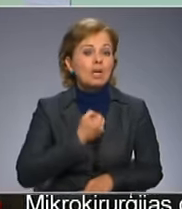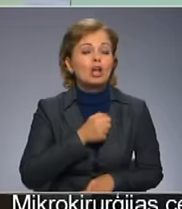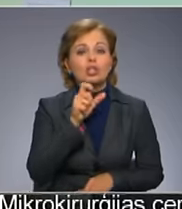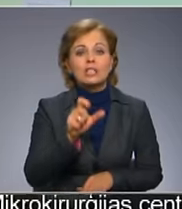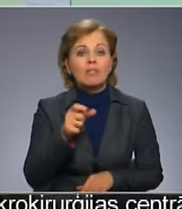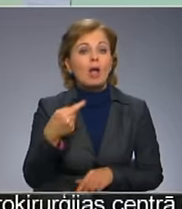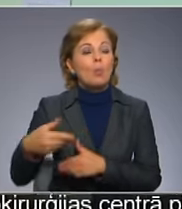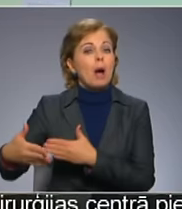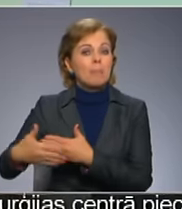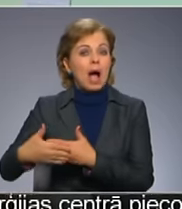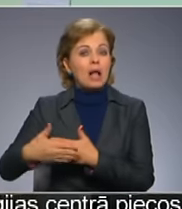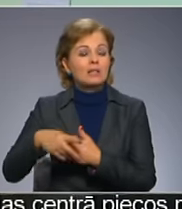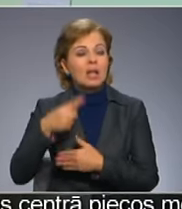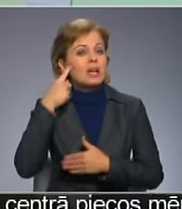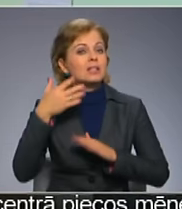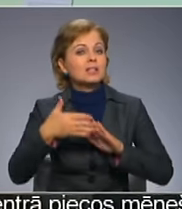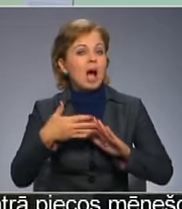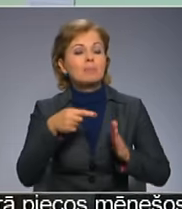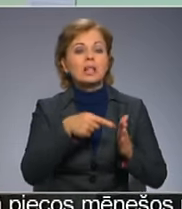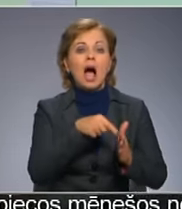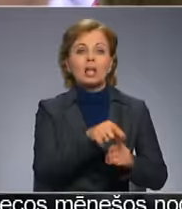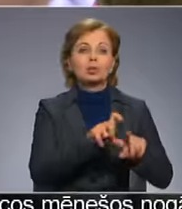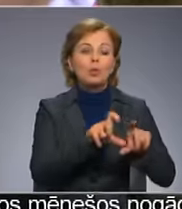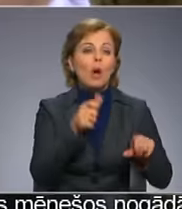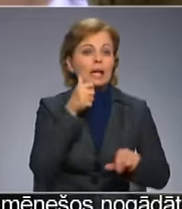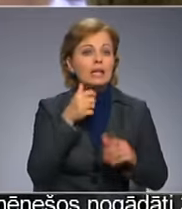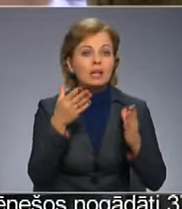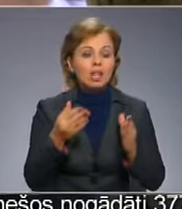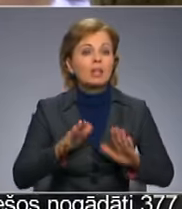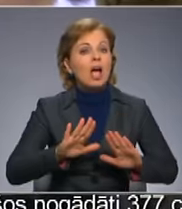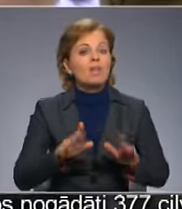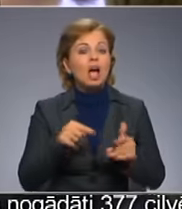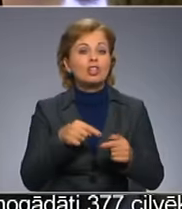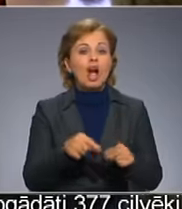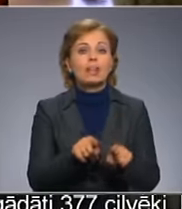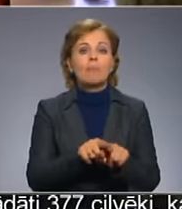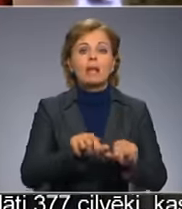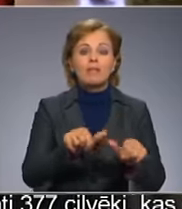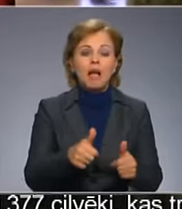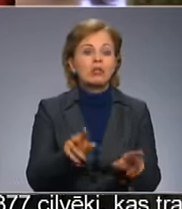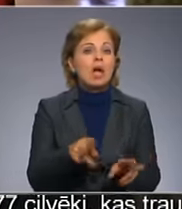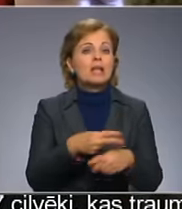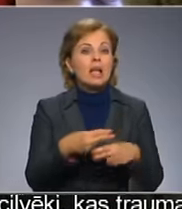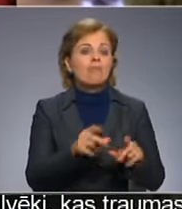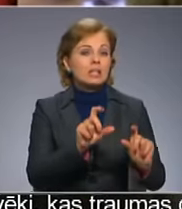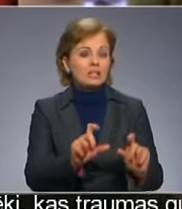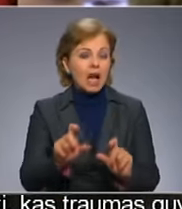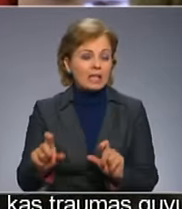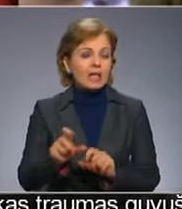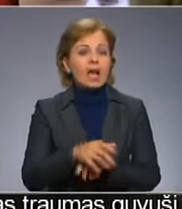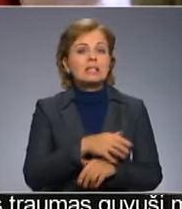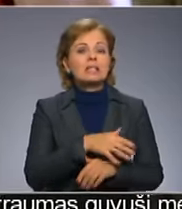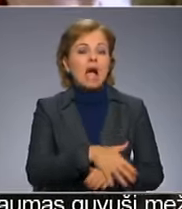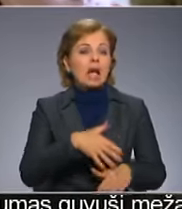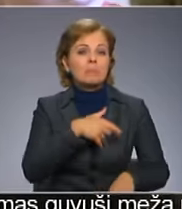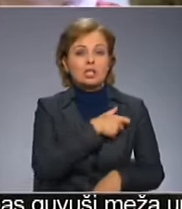cilvēkam no malas it kā saprast, kāda tad ir skolas ikdiena. Vai šādā pašā veidā nevajadzētu sasaidināt arī Saeimas